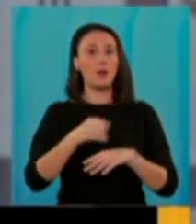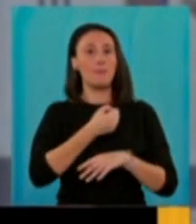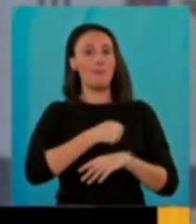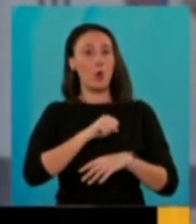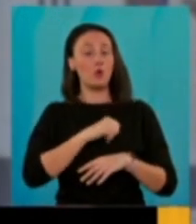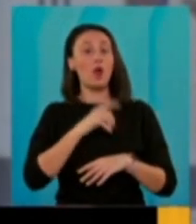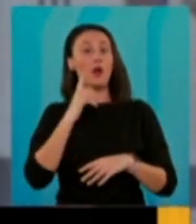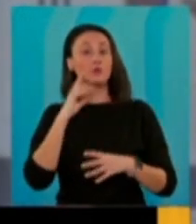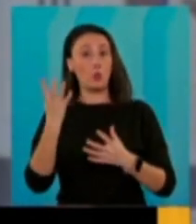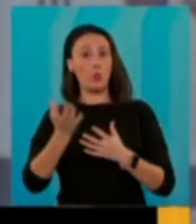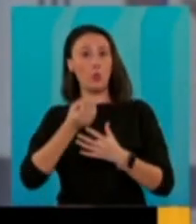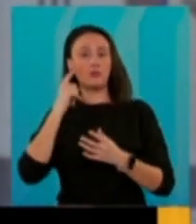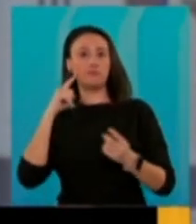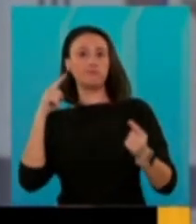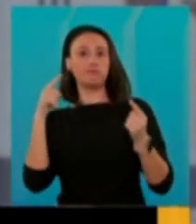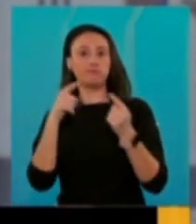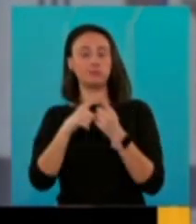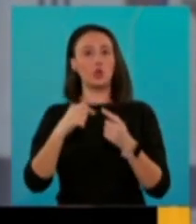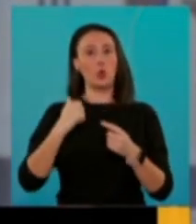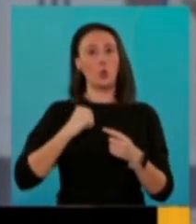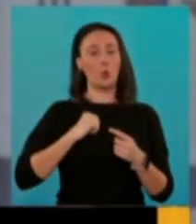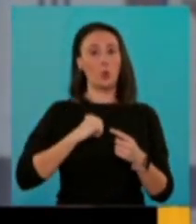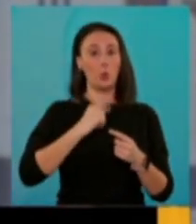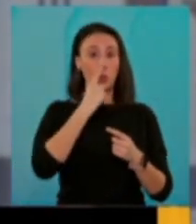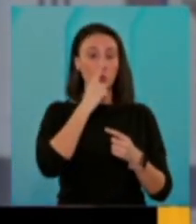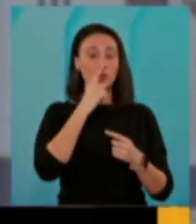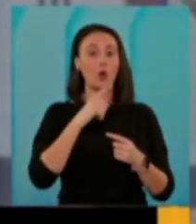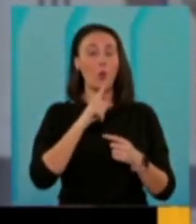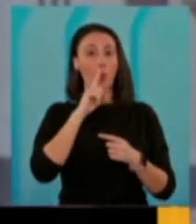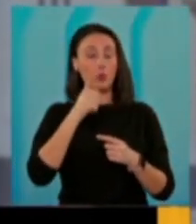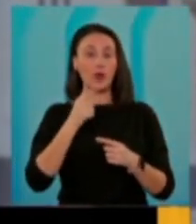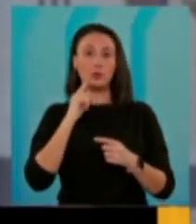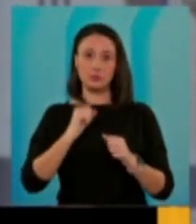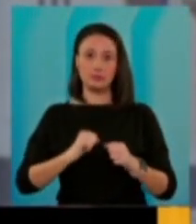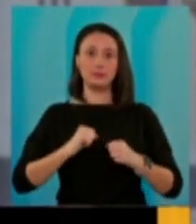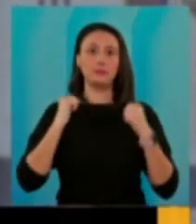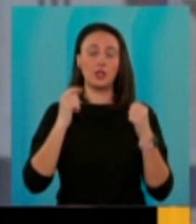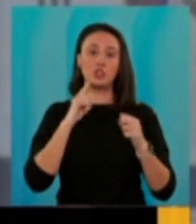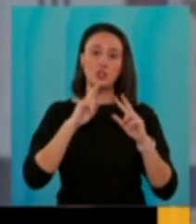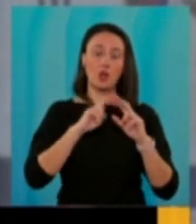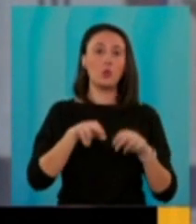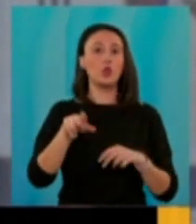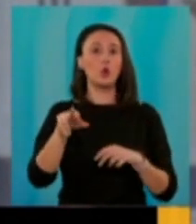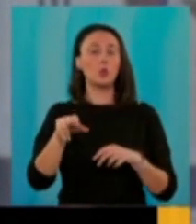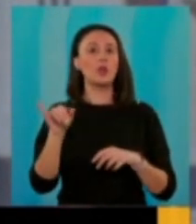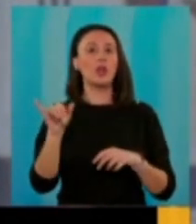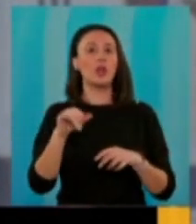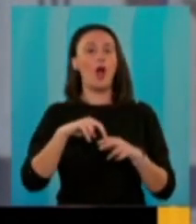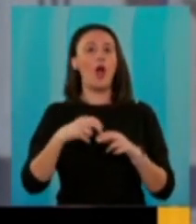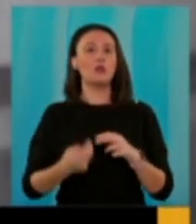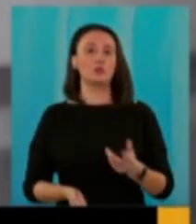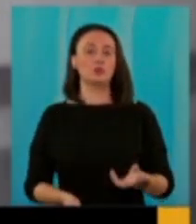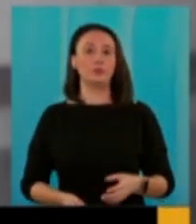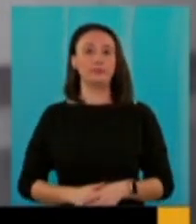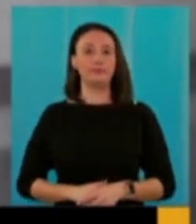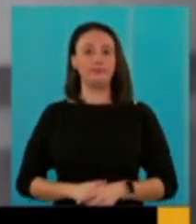Polonia, a fost luat la ținte de soldații ruși. Între timp, ucrainenii sunt disperați și își caută rudele printre dărâmături.